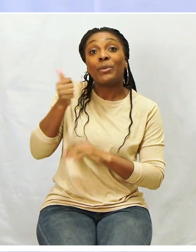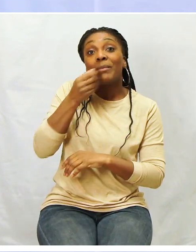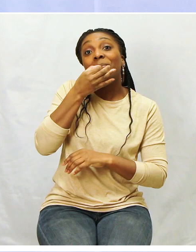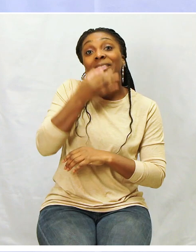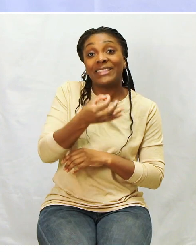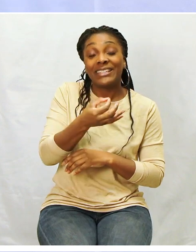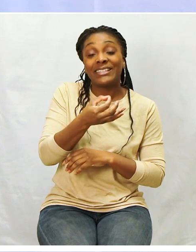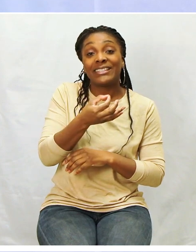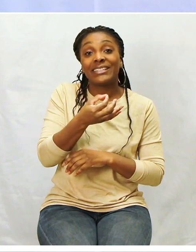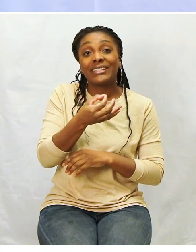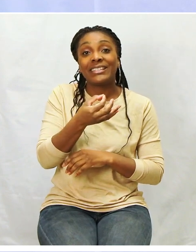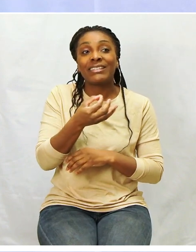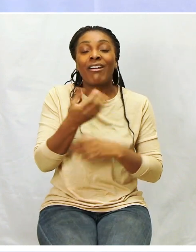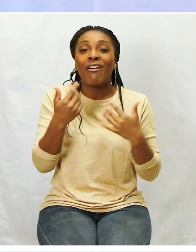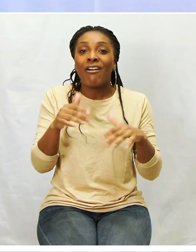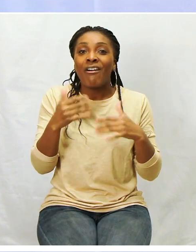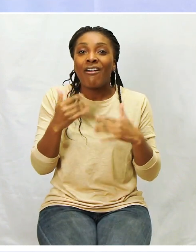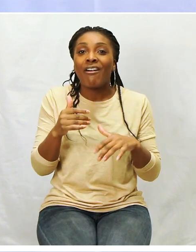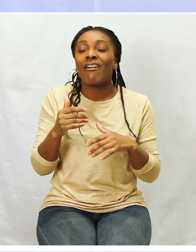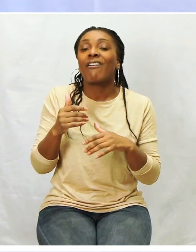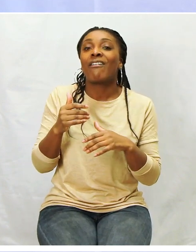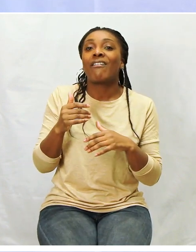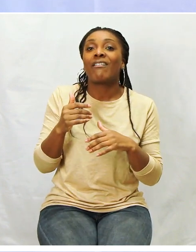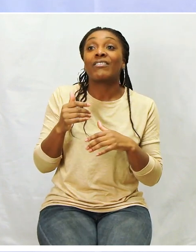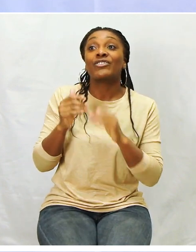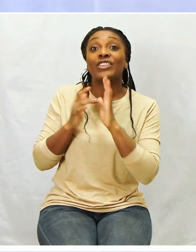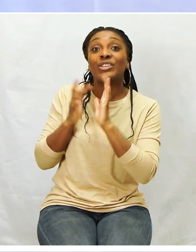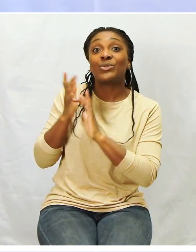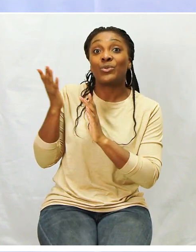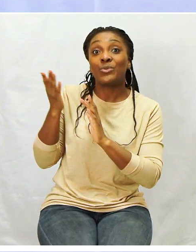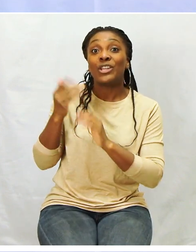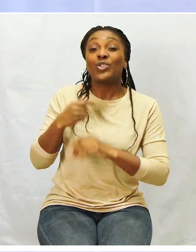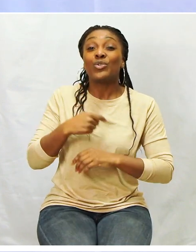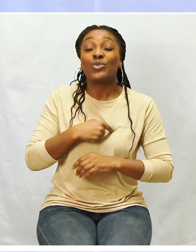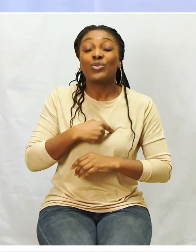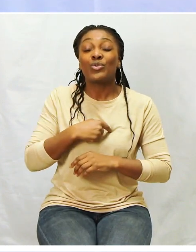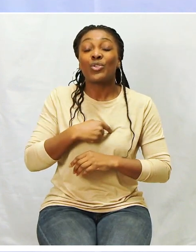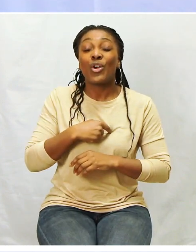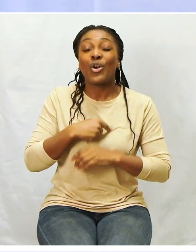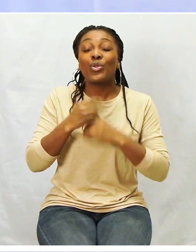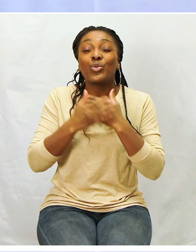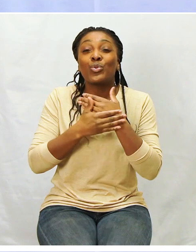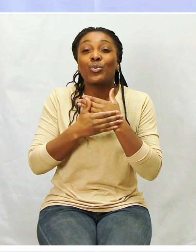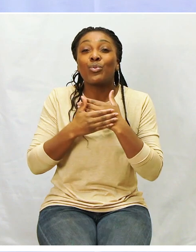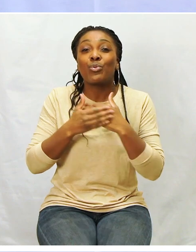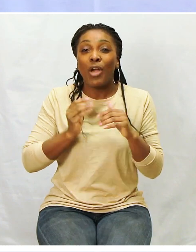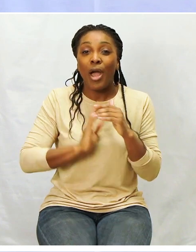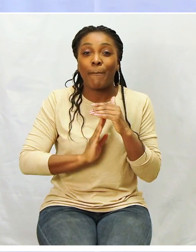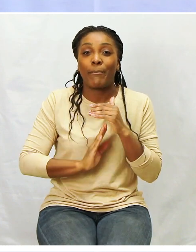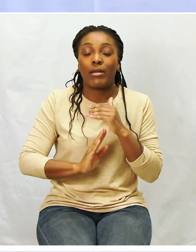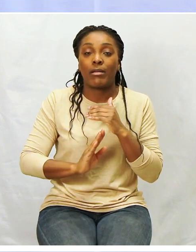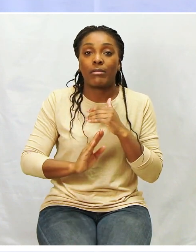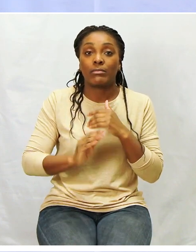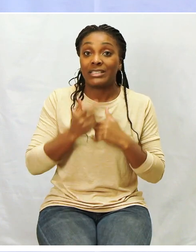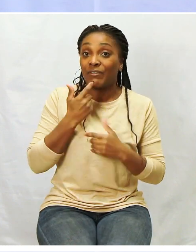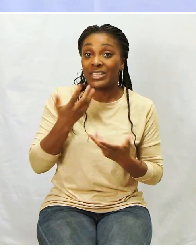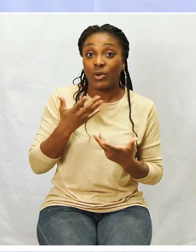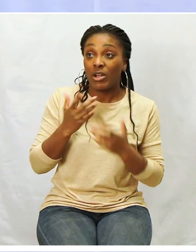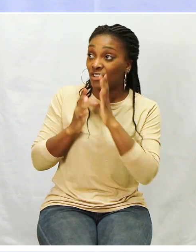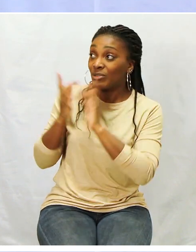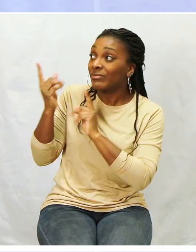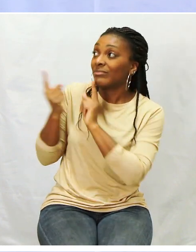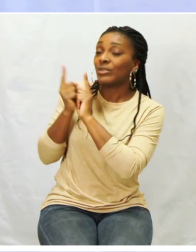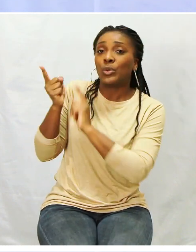comme quoi il était doux et humble de cœur. Doux, ça veut dire vraiment, eh bien, qu'il était abordable, qu'il était